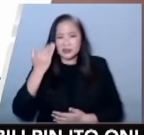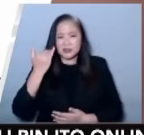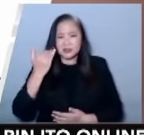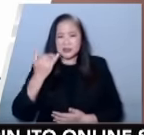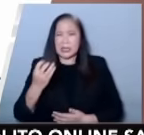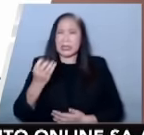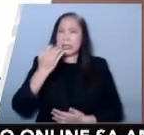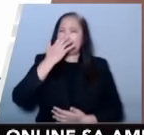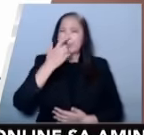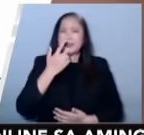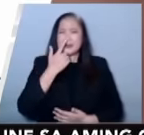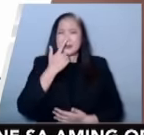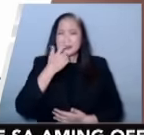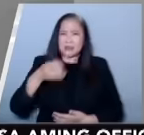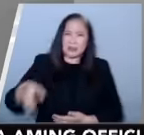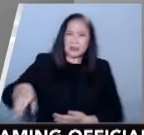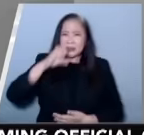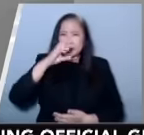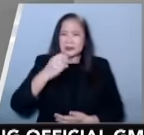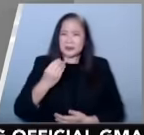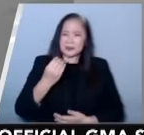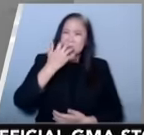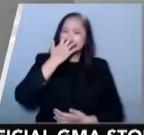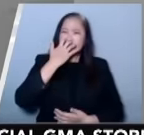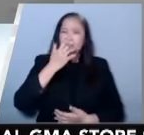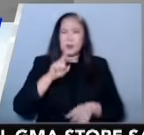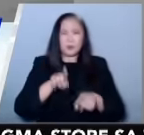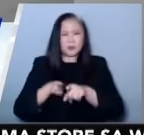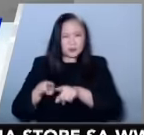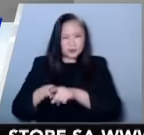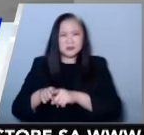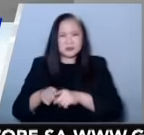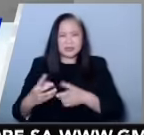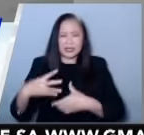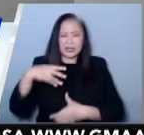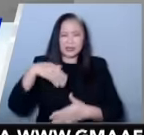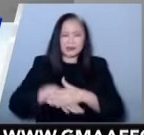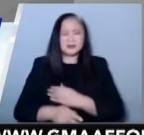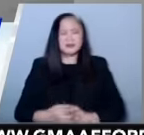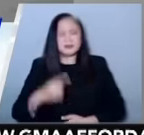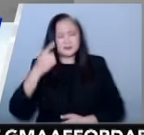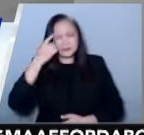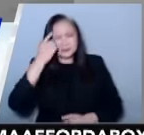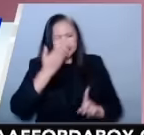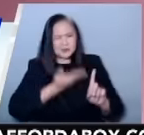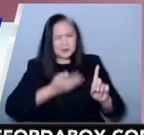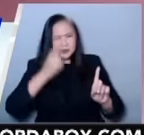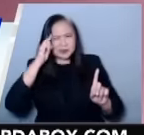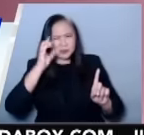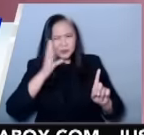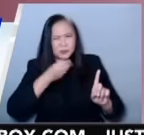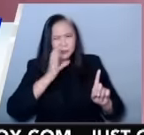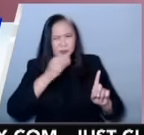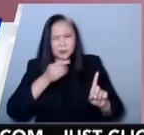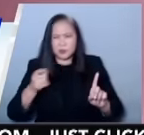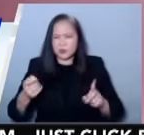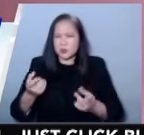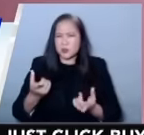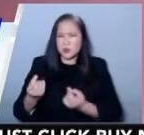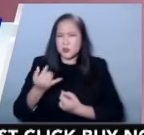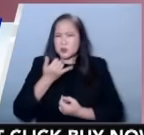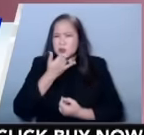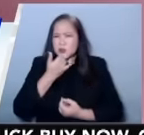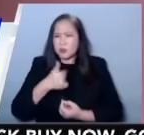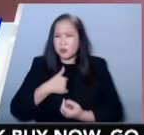parang nasunog po yun sa loob ng ilong po. Wala raw maisip si Sarah Jane kung sinong pwedeng gumawa sa kanya nito. Pero gabi raw noong